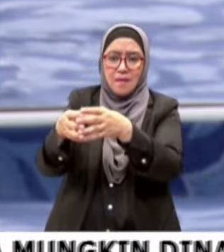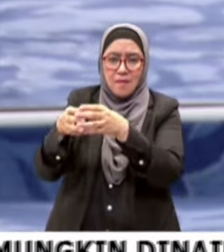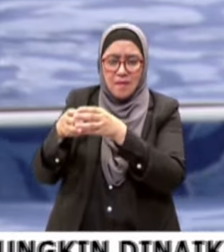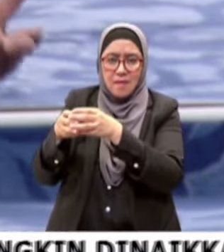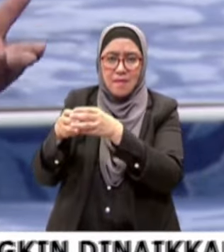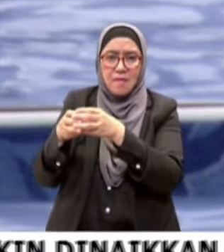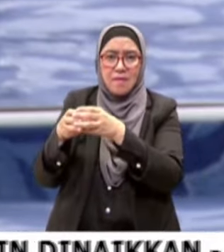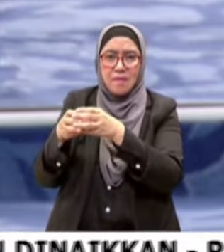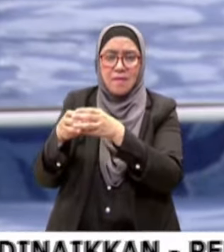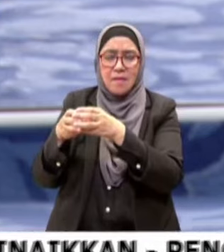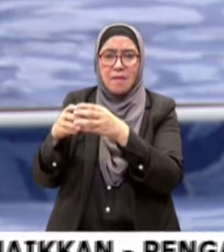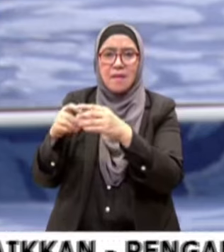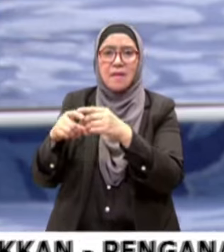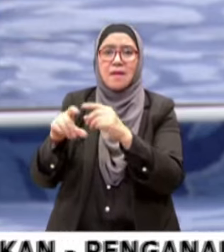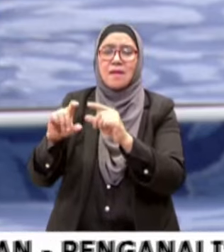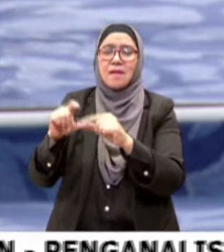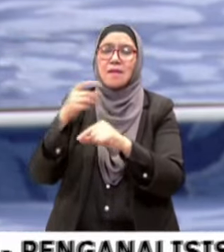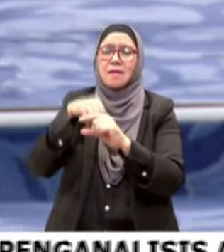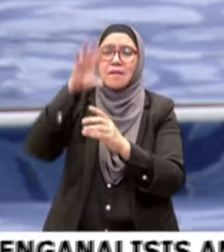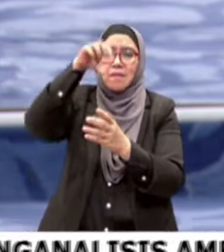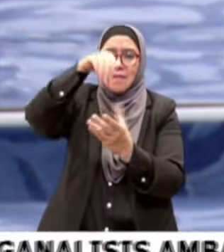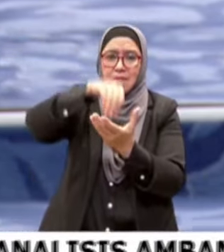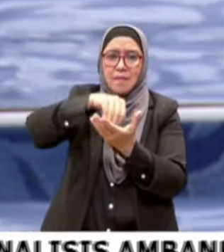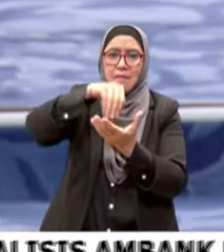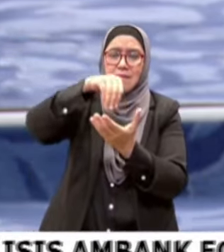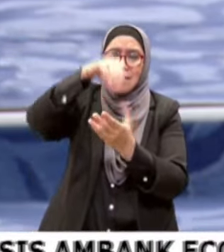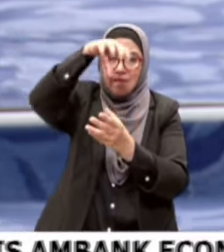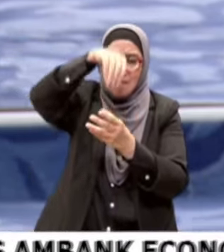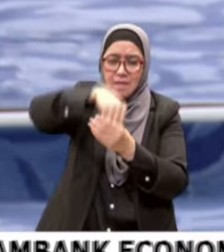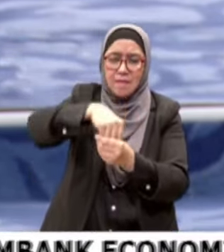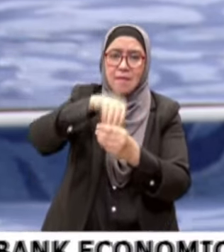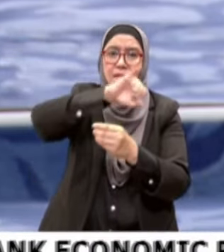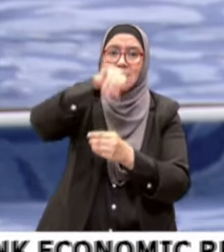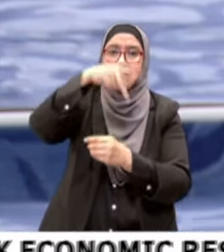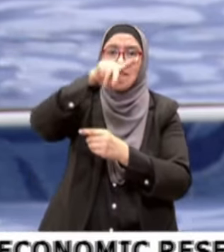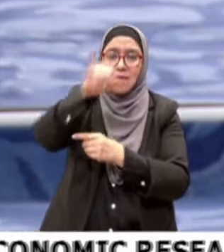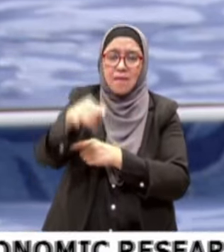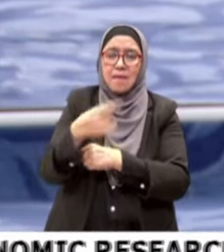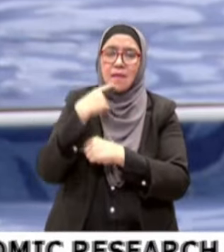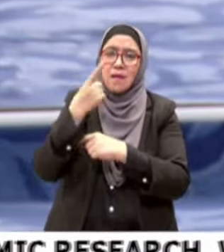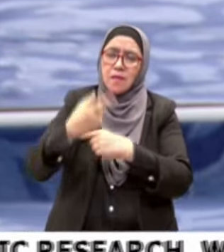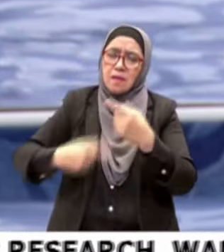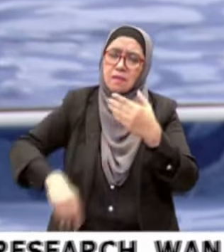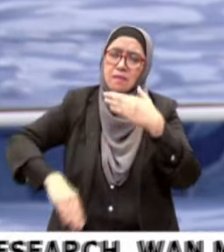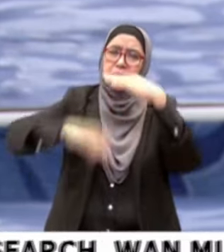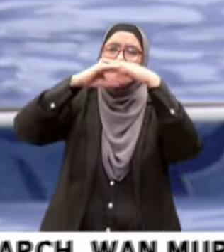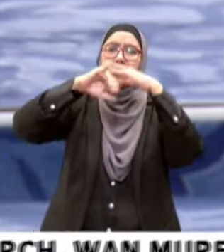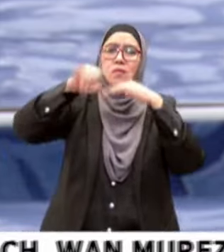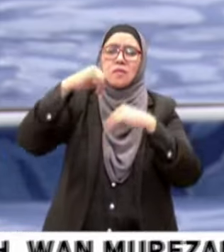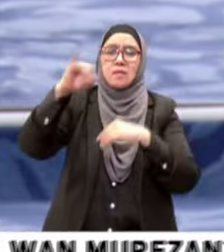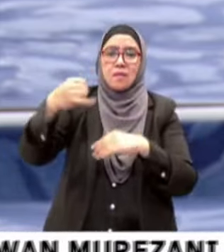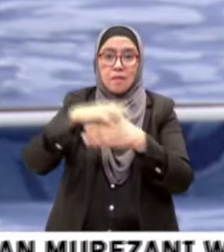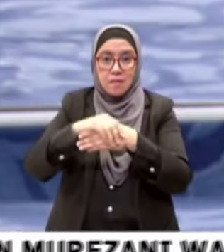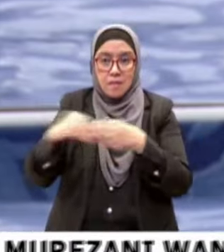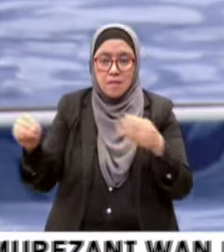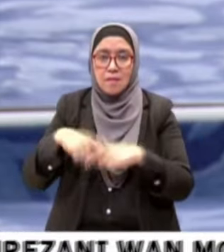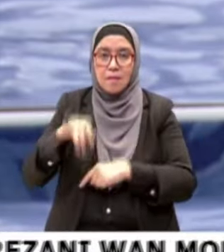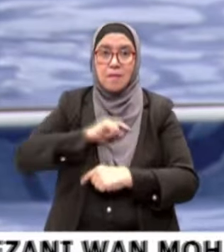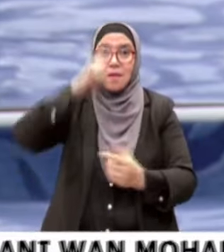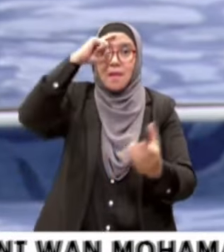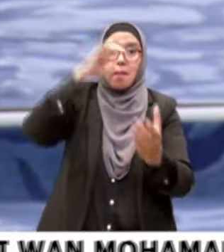seperti mana yang terdapat dalam jvj jutaan tinggi jadi saya percaya perempuan kepada